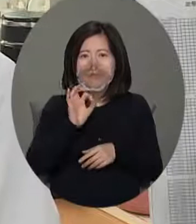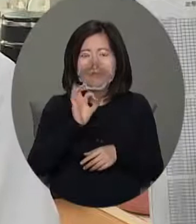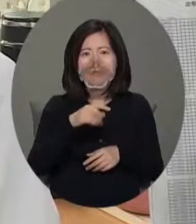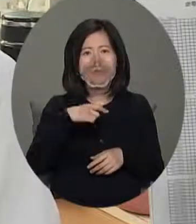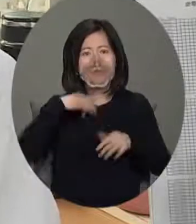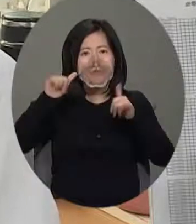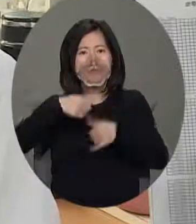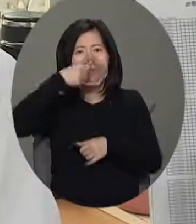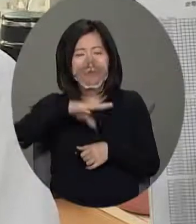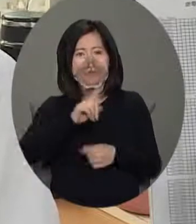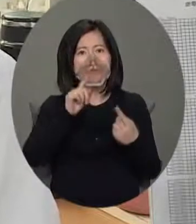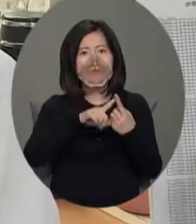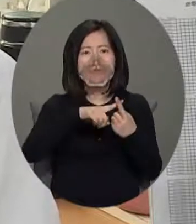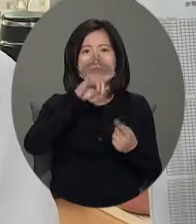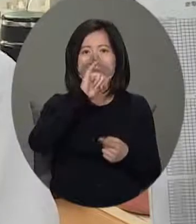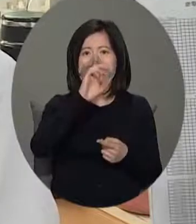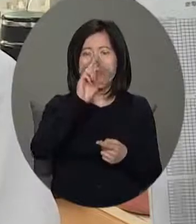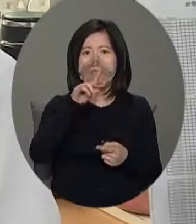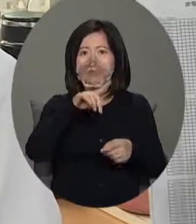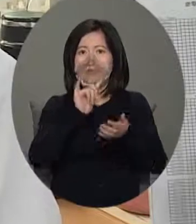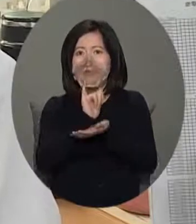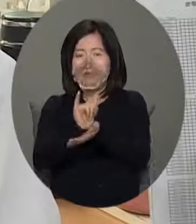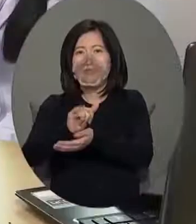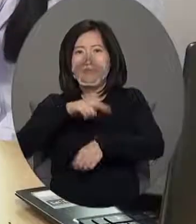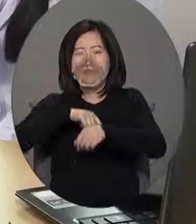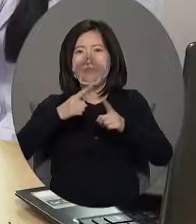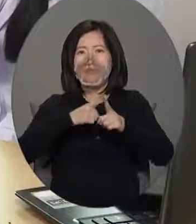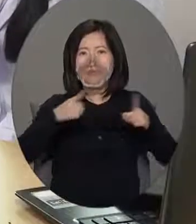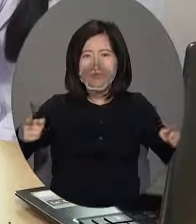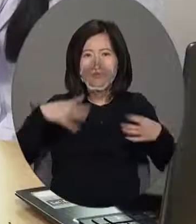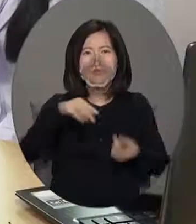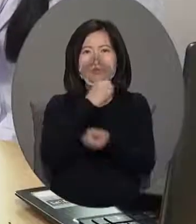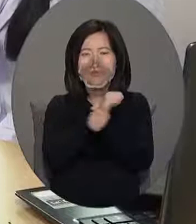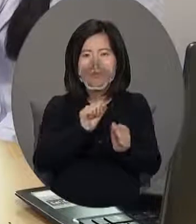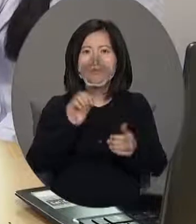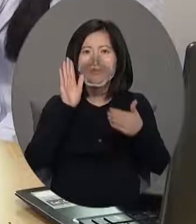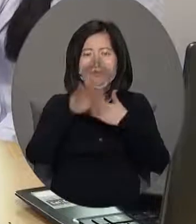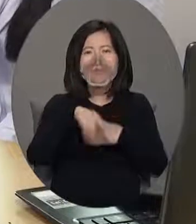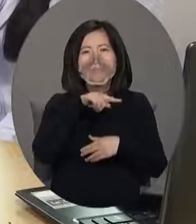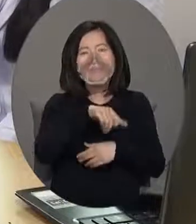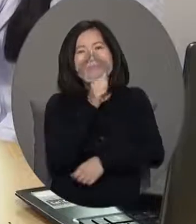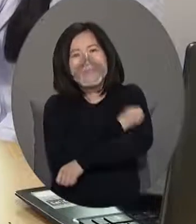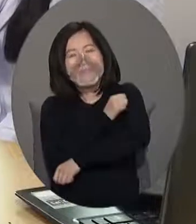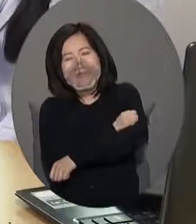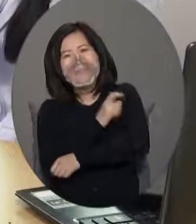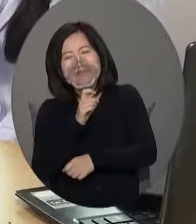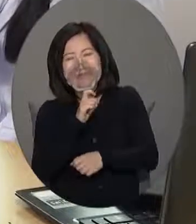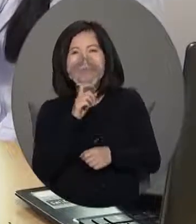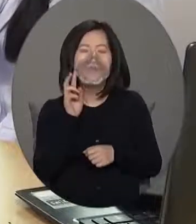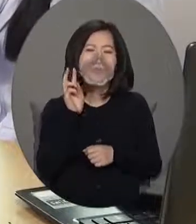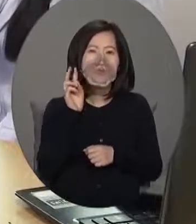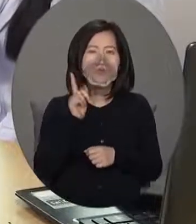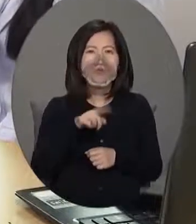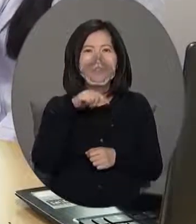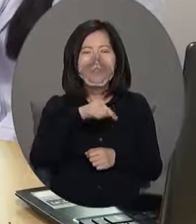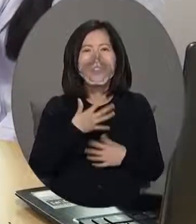较犀利啲噶，入咗去 ICU 比较长嘅时间先出翻嚟。咁但系咧之后佢都比较辛苦啲嘅，譬如系咧佢